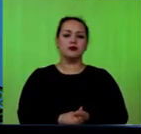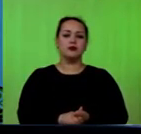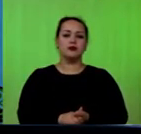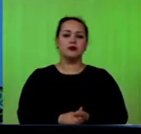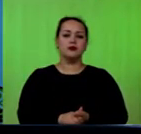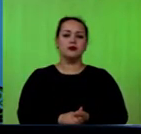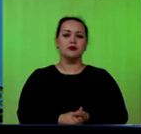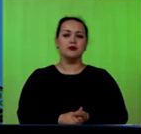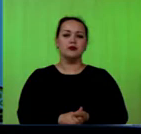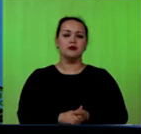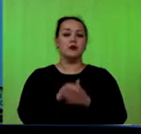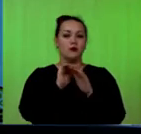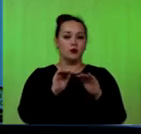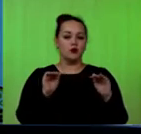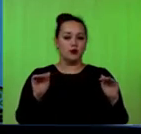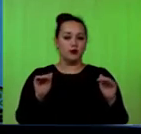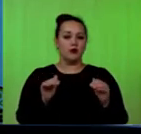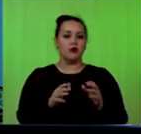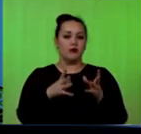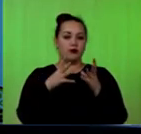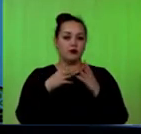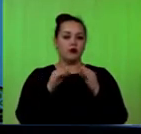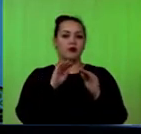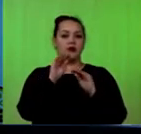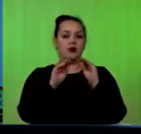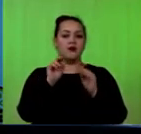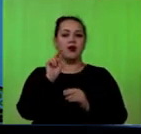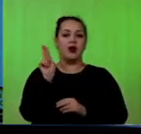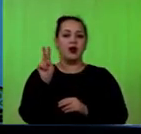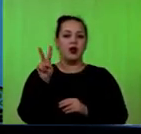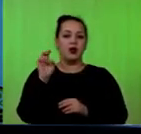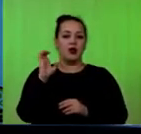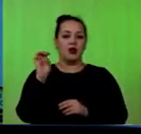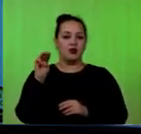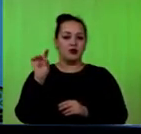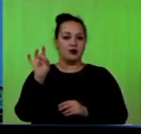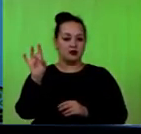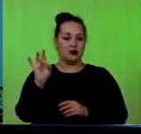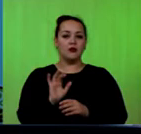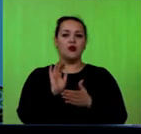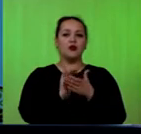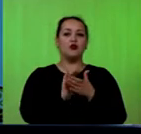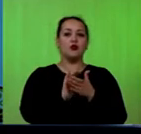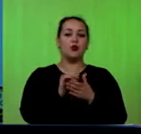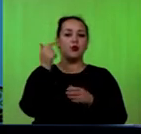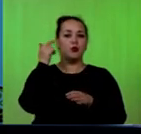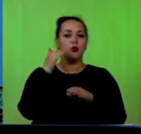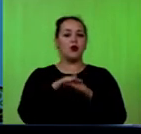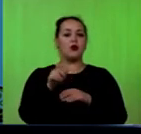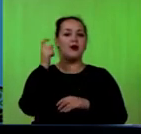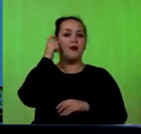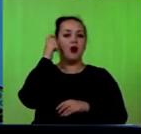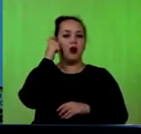давайте ребятки с вами составим кластер мы познакомились с понятием махалля